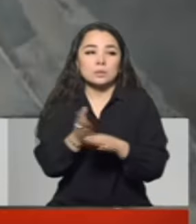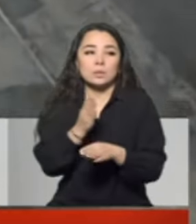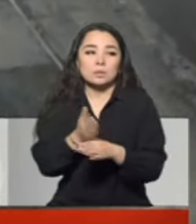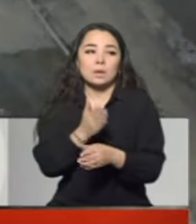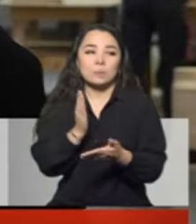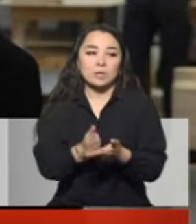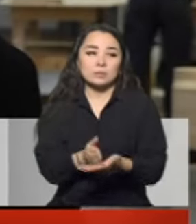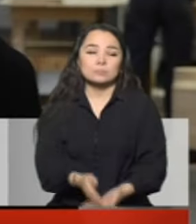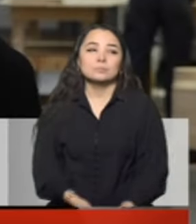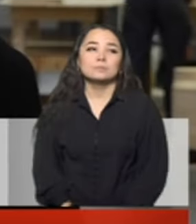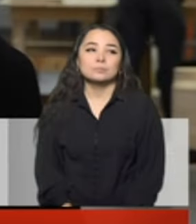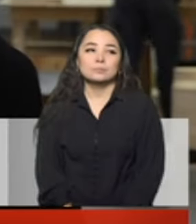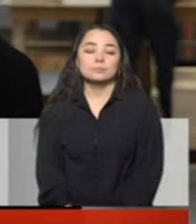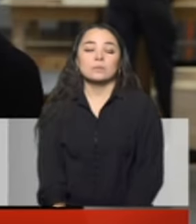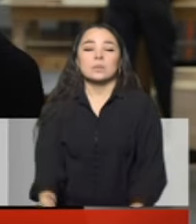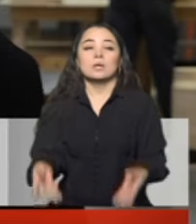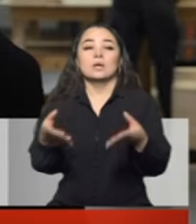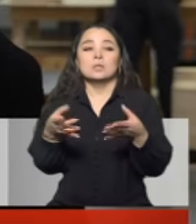шығарылады.